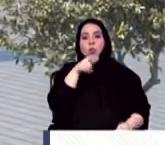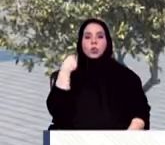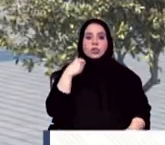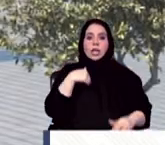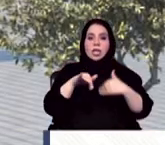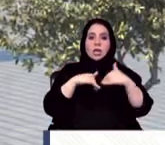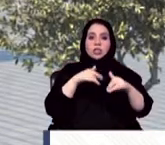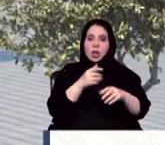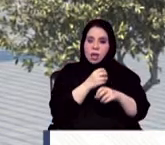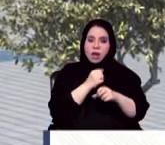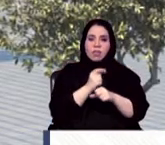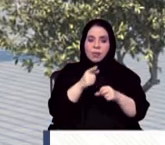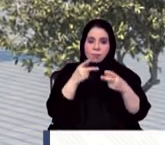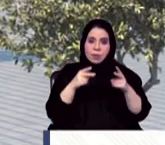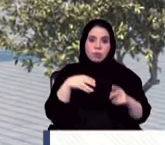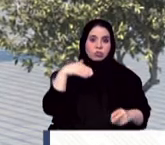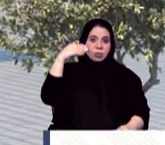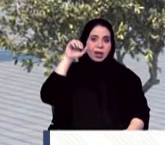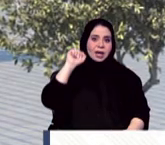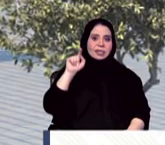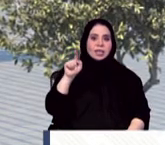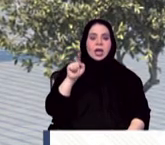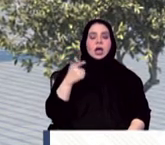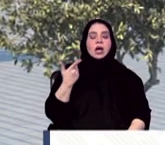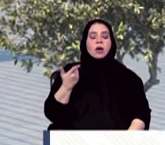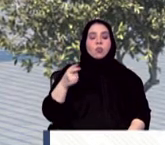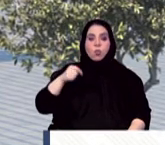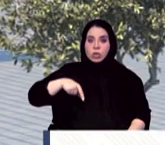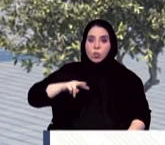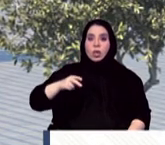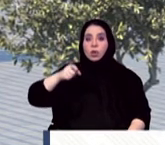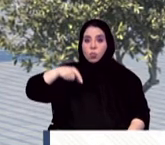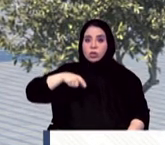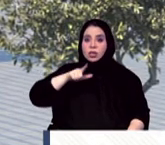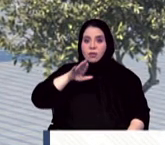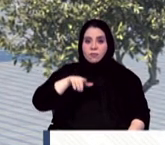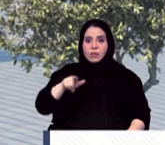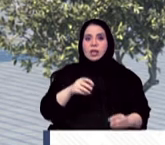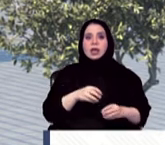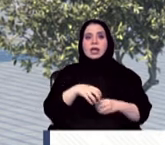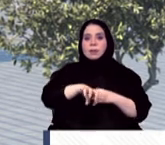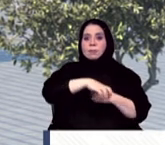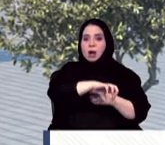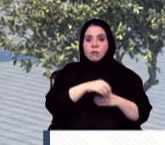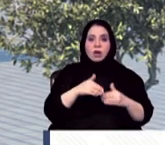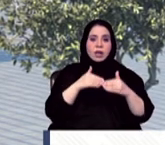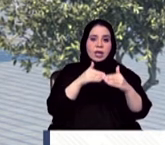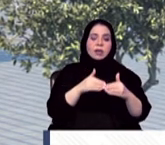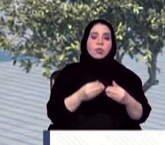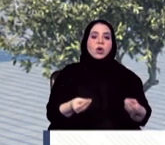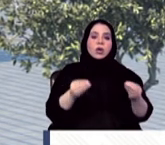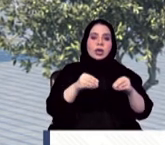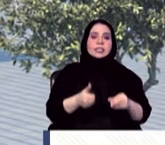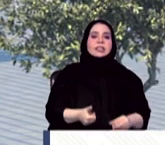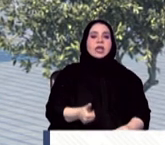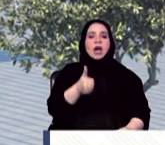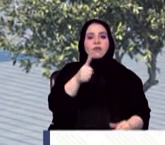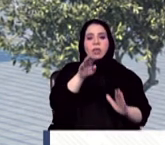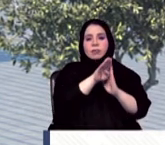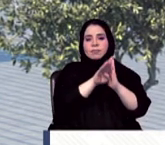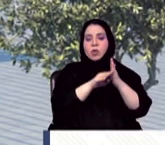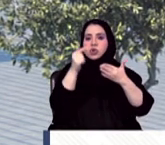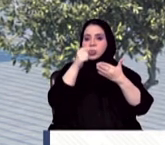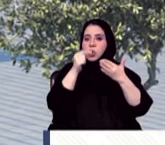وزاره الاشغال تحرس على تلبيه تطلعات المواطنين والمقيمين في انشاء المرافق العامه والخدميه وفق اعلى